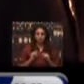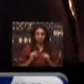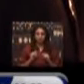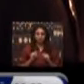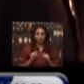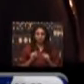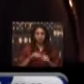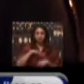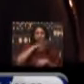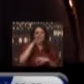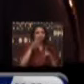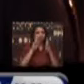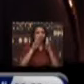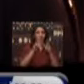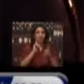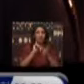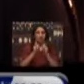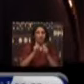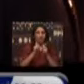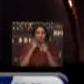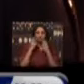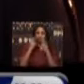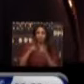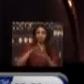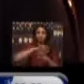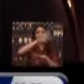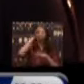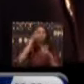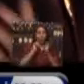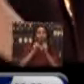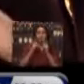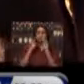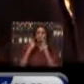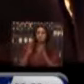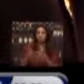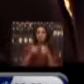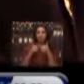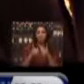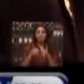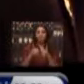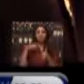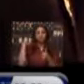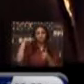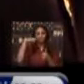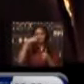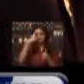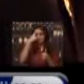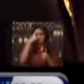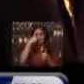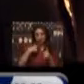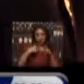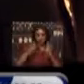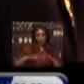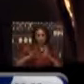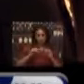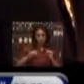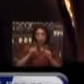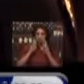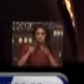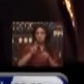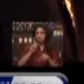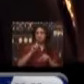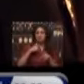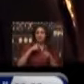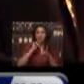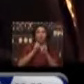يعني، نال اعجاب. احنا كنا في امريكا وقتها ونال اعجاب الامريكان. انا ما عصرتش عهد انور السادات هنا،